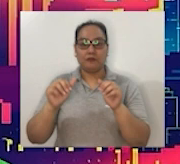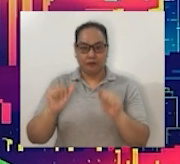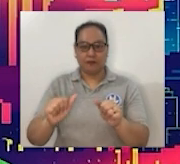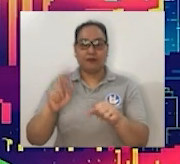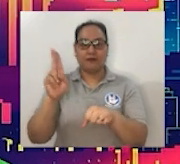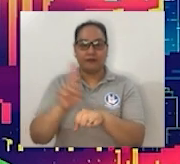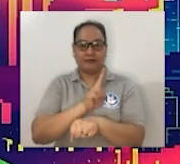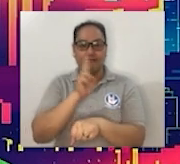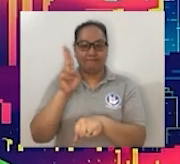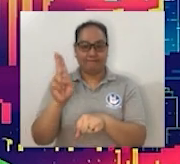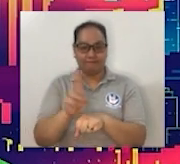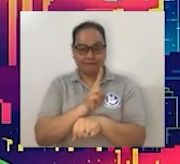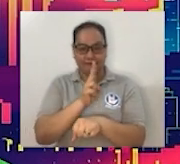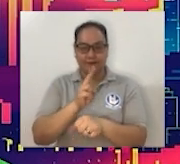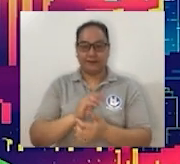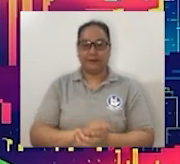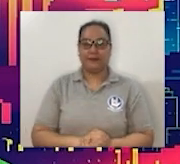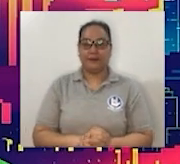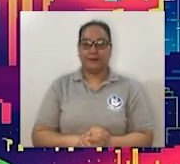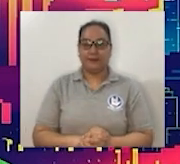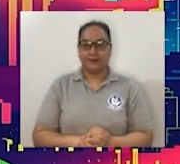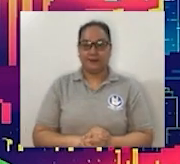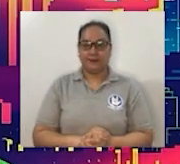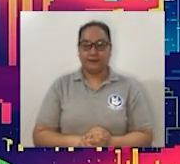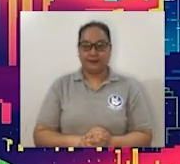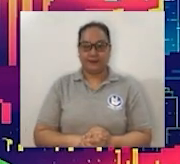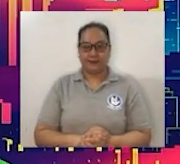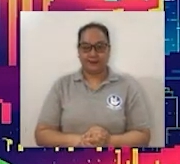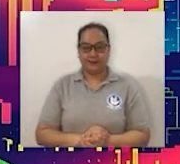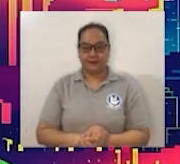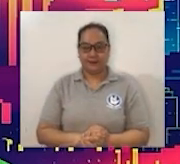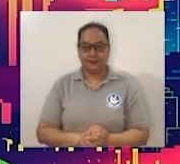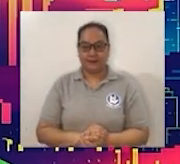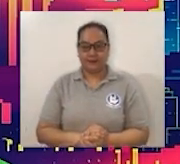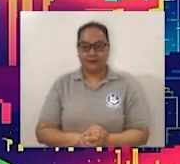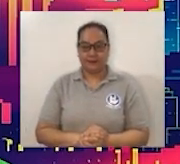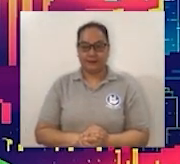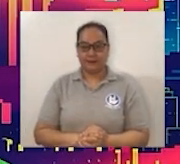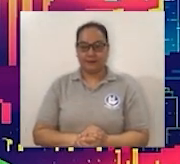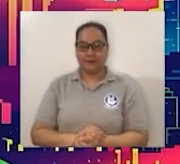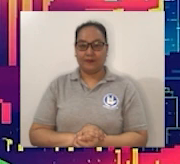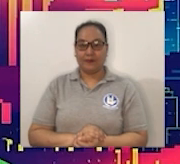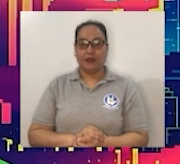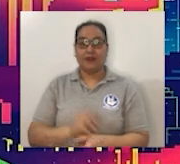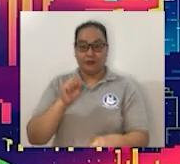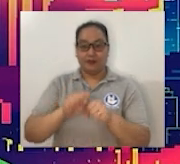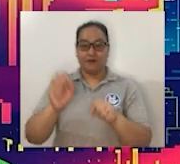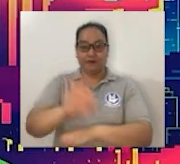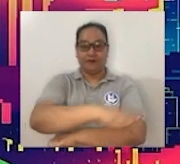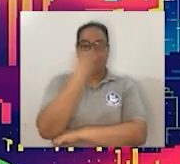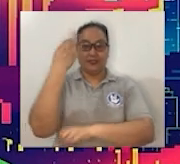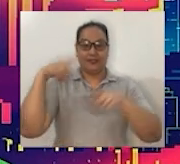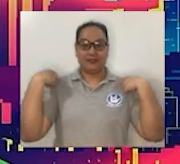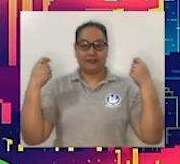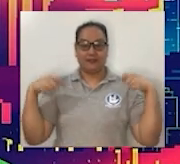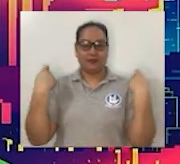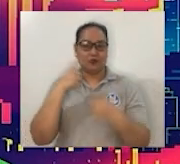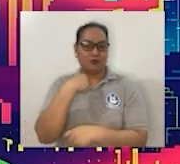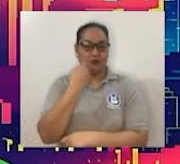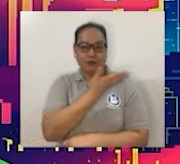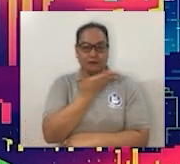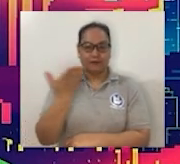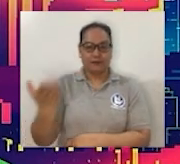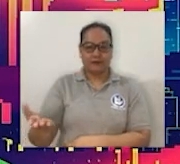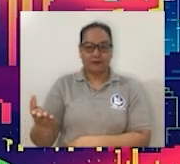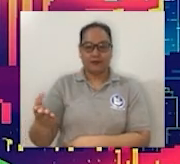magamit at mapapakinabangan. software ng DinoTins, sino dito ang